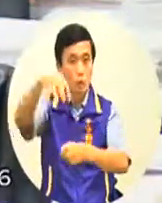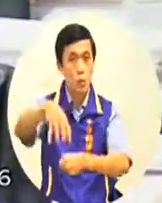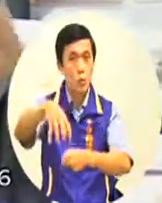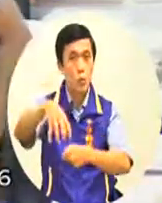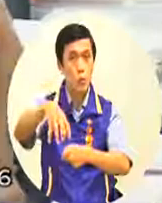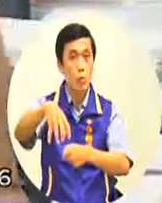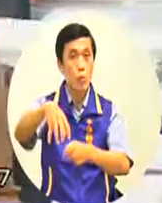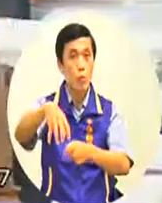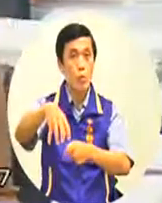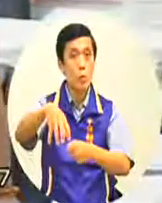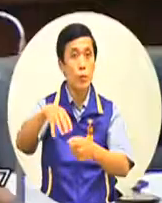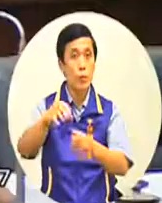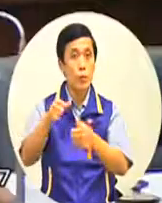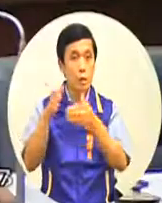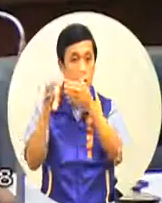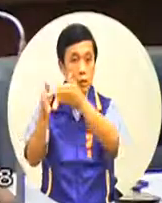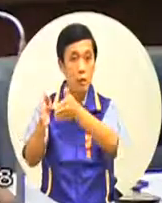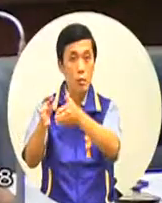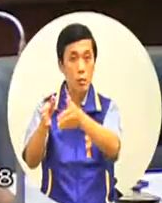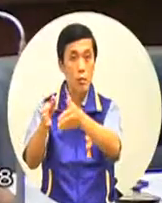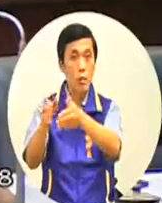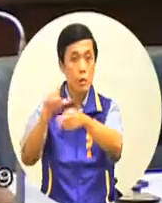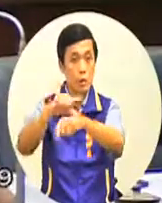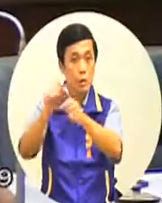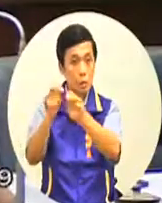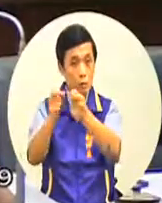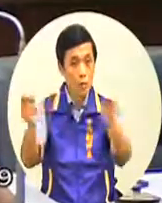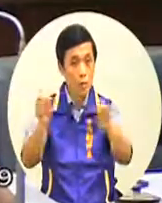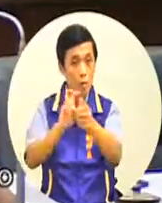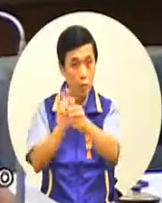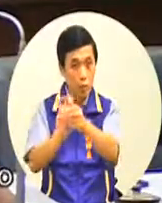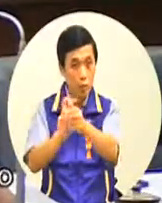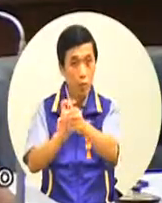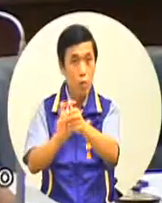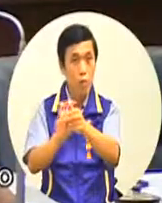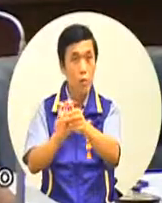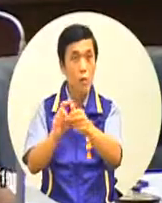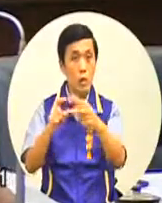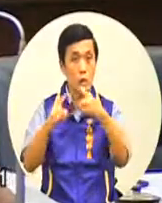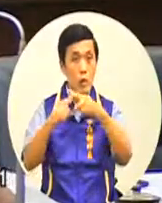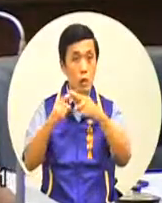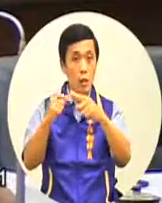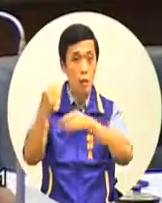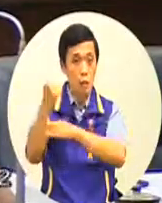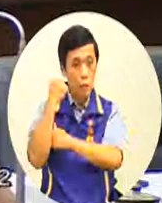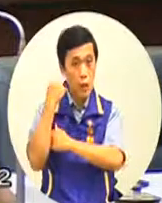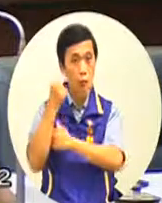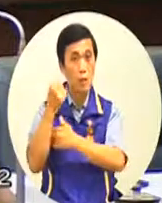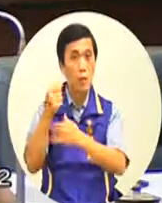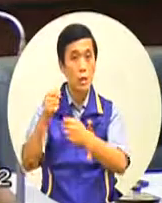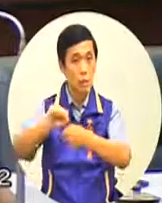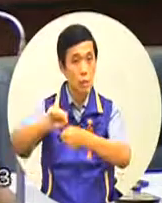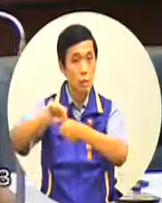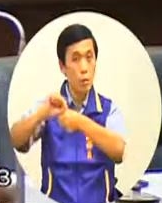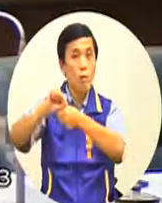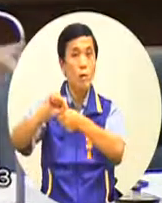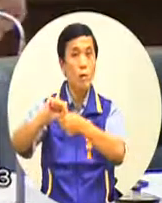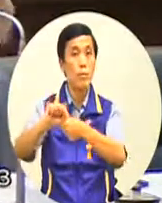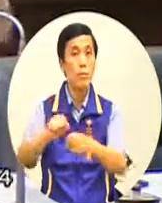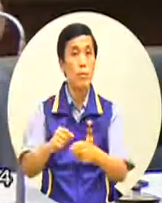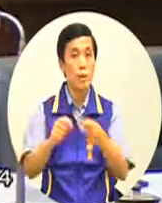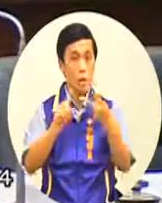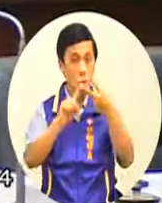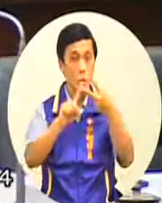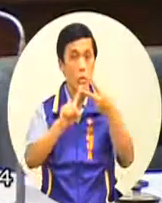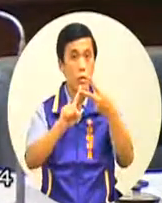拉出来，来做一个未来因应长照的一个人力。 地方政府行政上的组织变革。第二